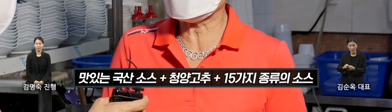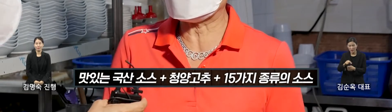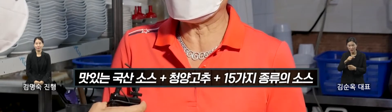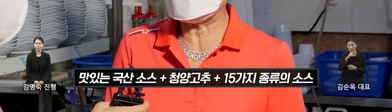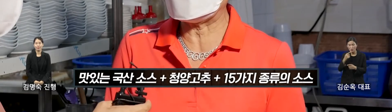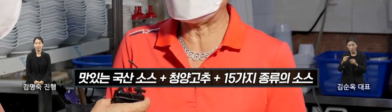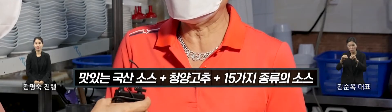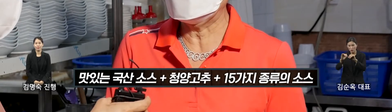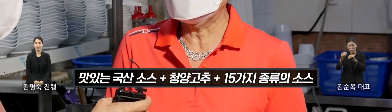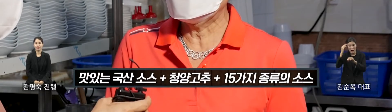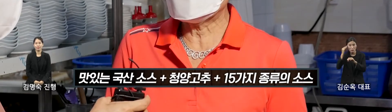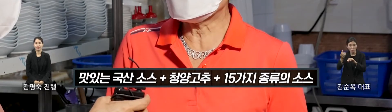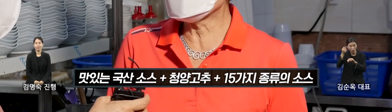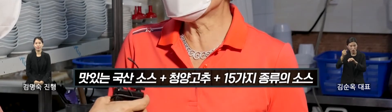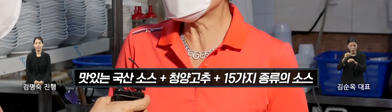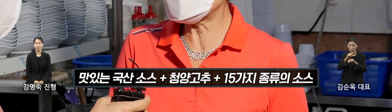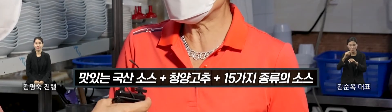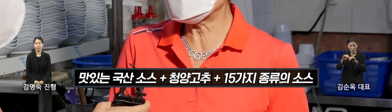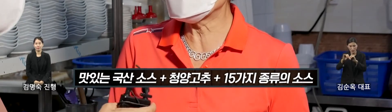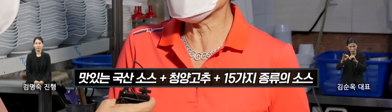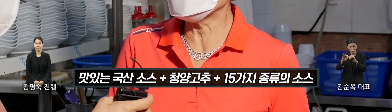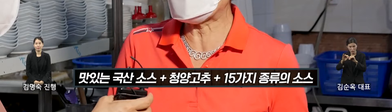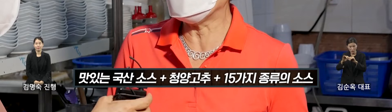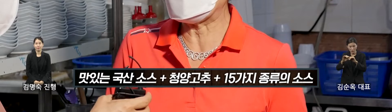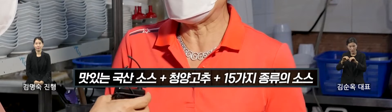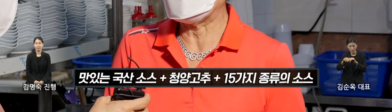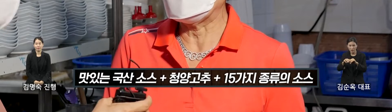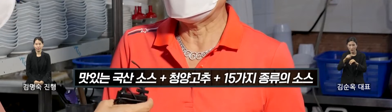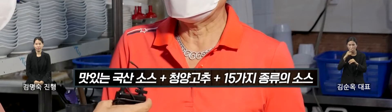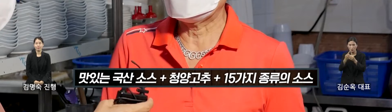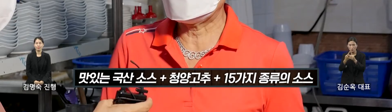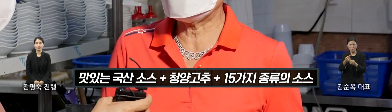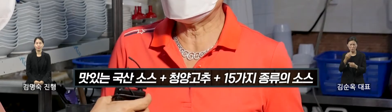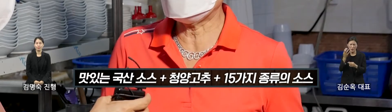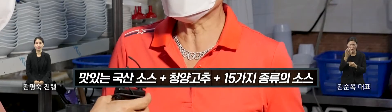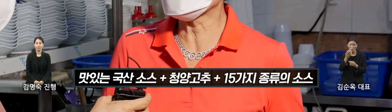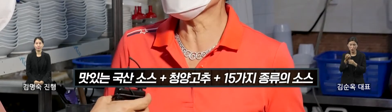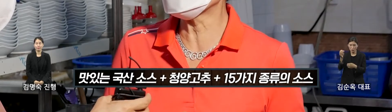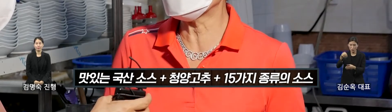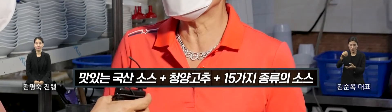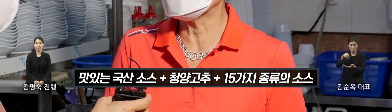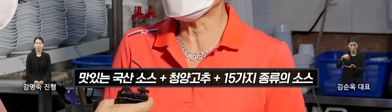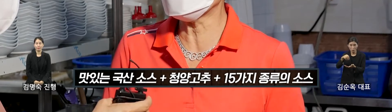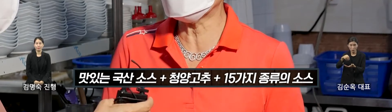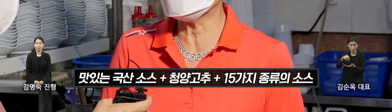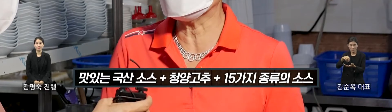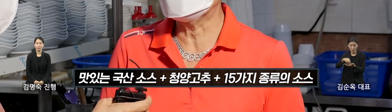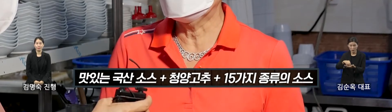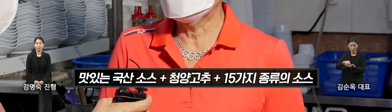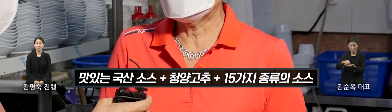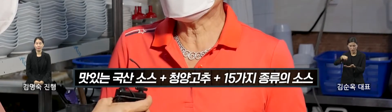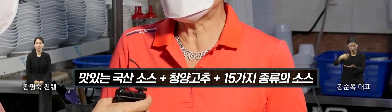국산 고춧가루에다가 또 청양고추를 좀 매콤하게 그렇게 하면서